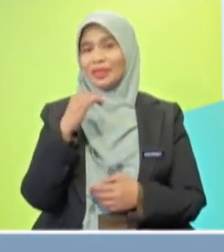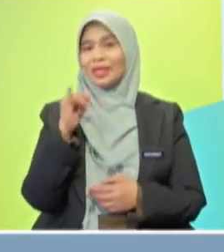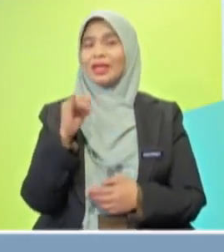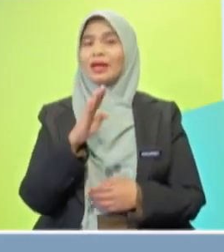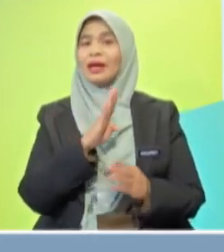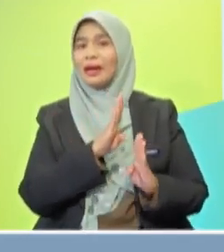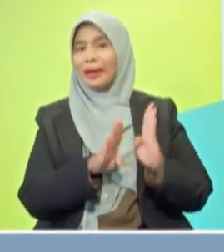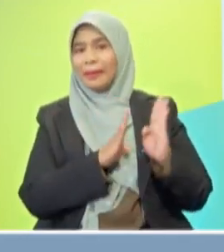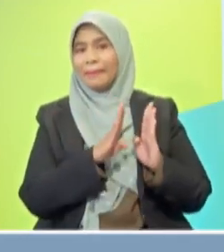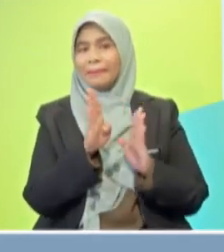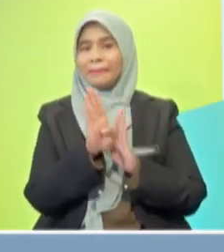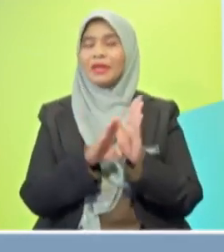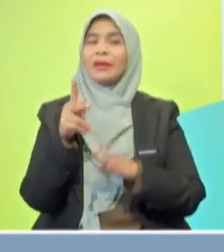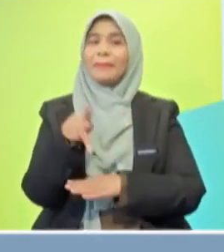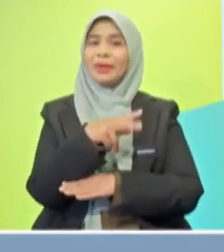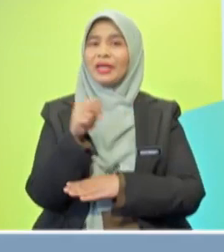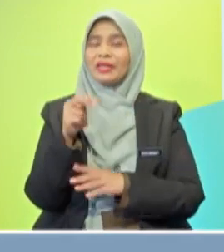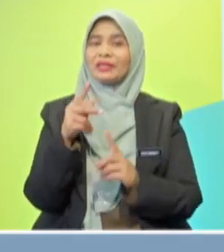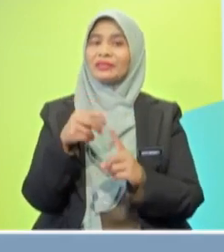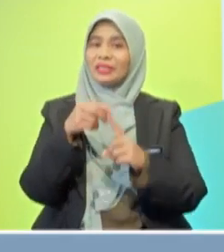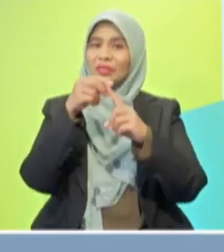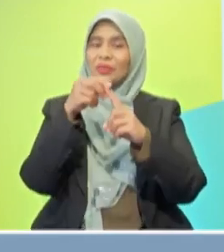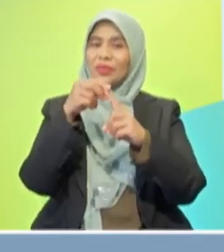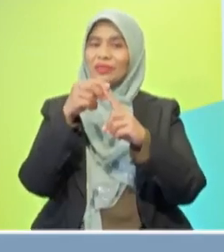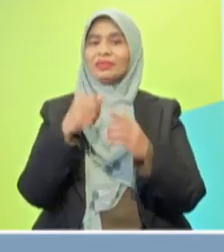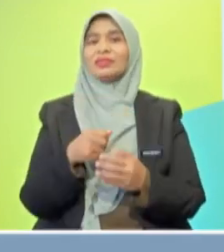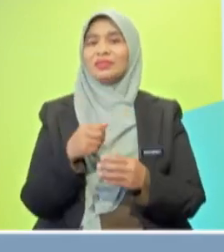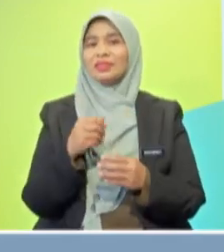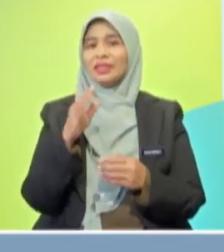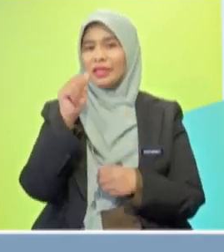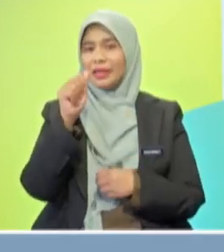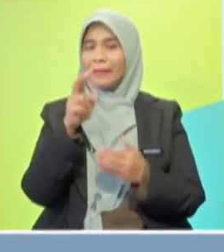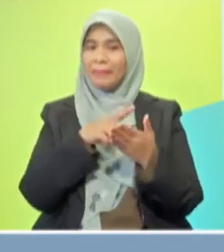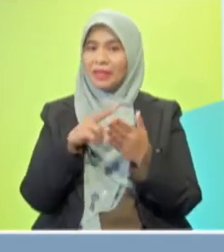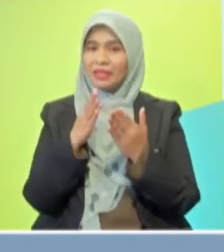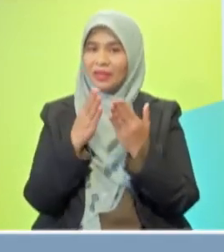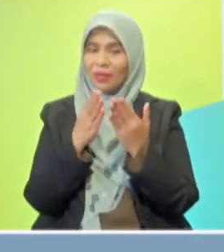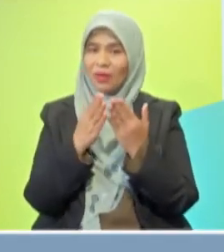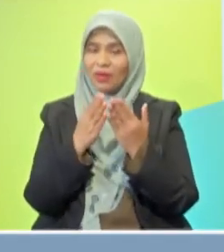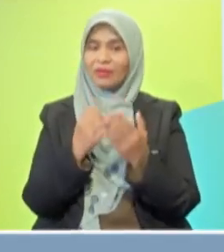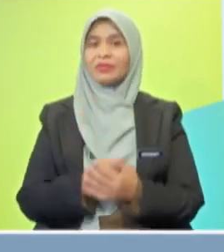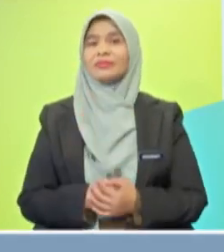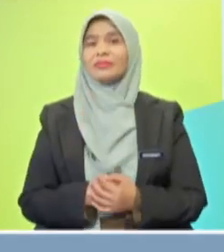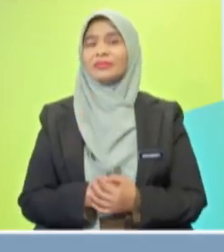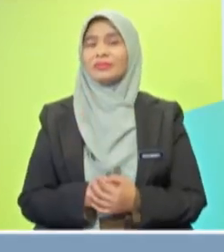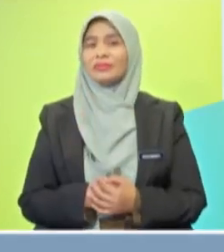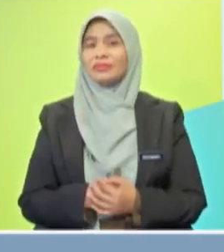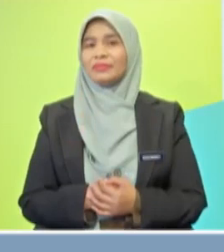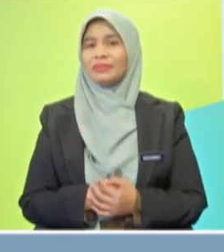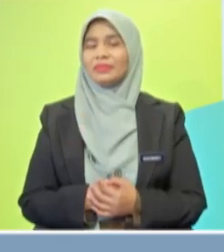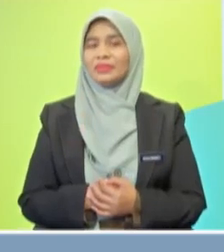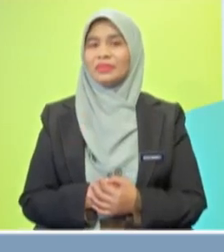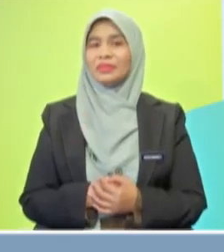adab-adab berpakaian kecuali A, membaca doa. Ingat ya, yang tadi kita dah belajar adab. Ini